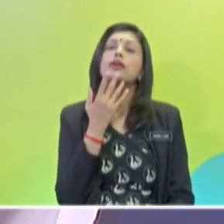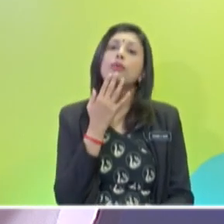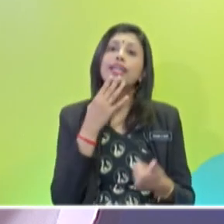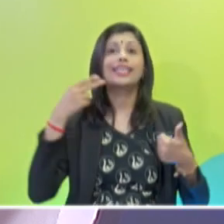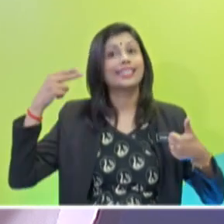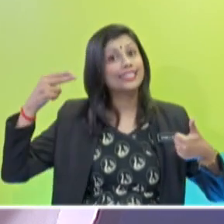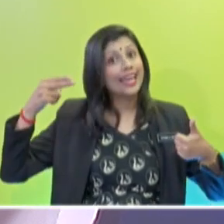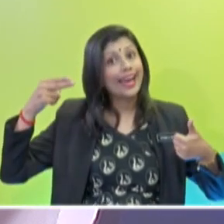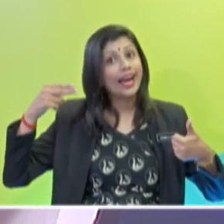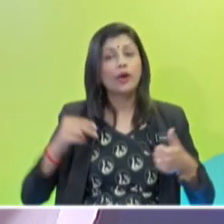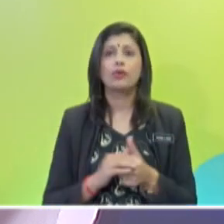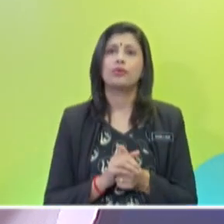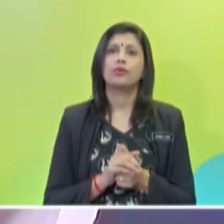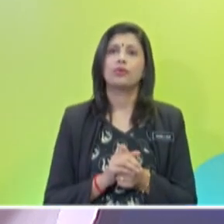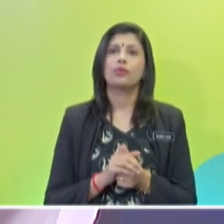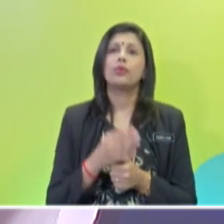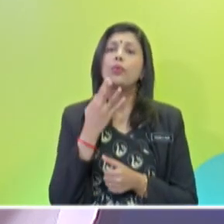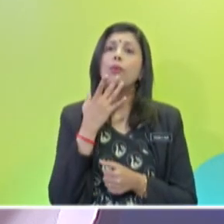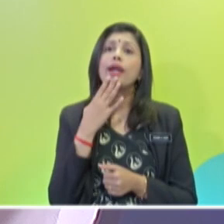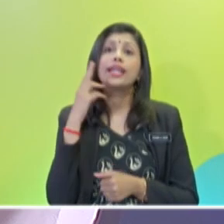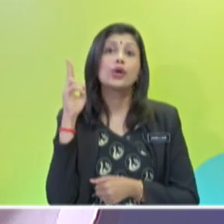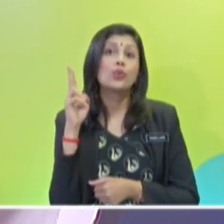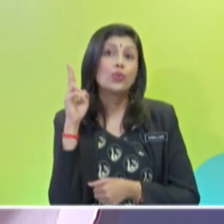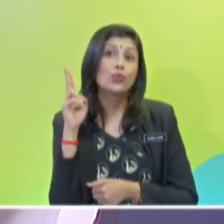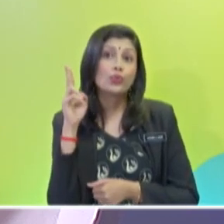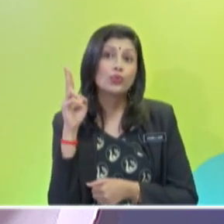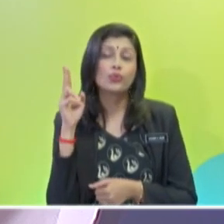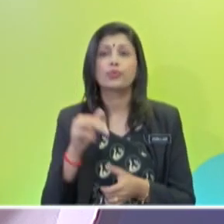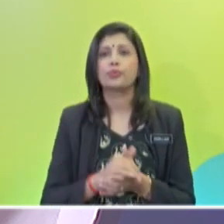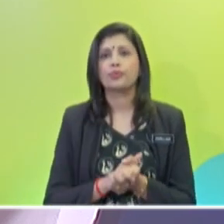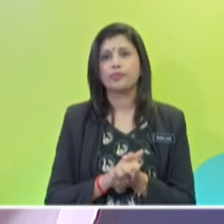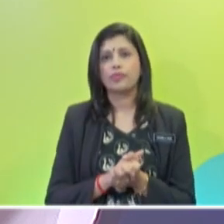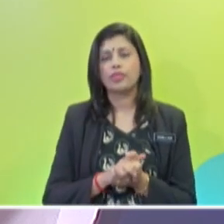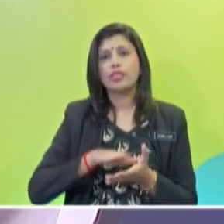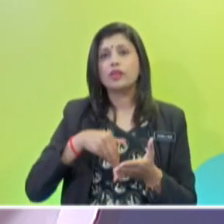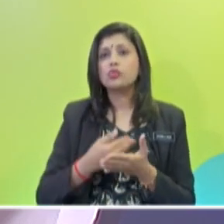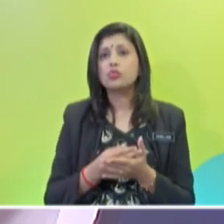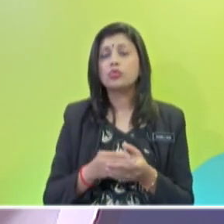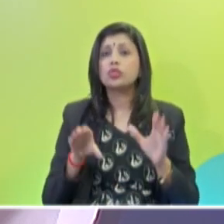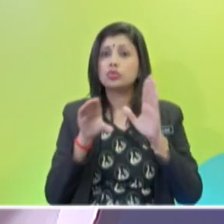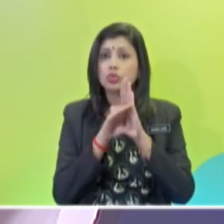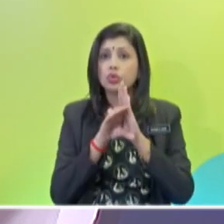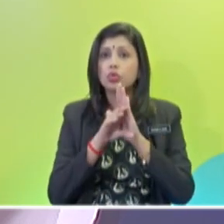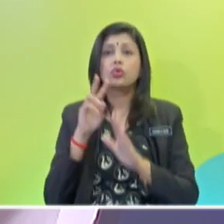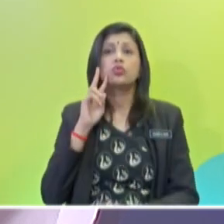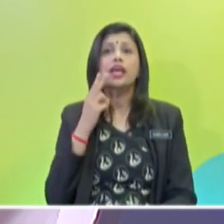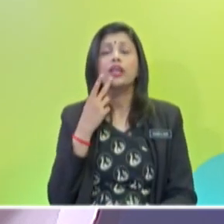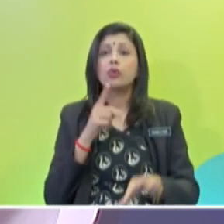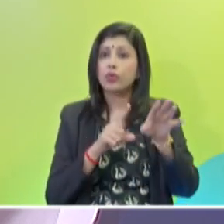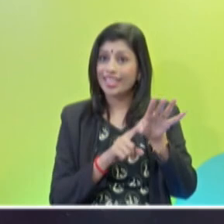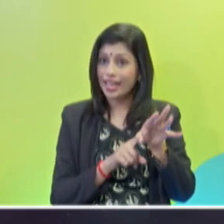hijau dan warna ungu. Inilah jenis-jenis sayur yang Berdaun. Berdaun. Mari kita belajar